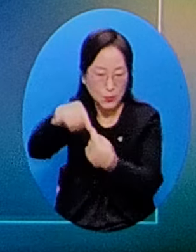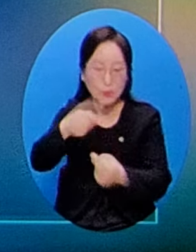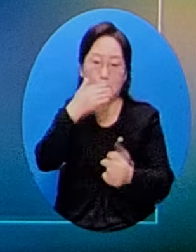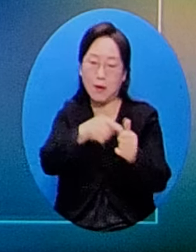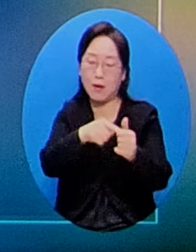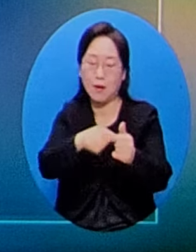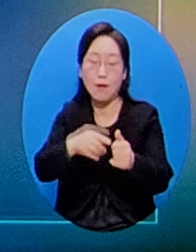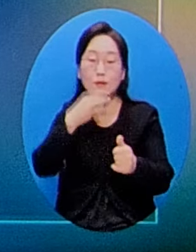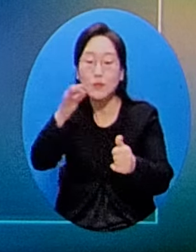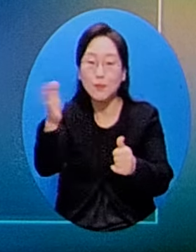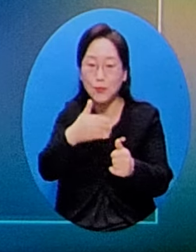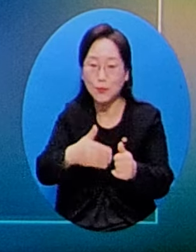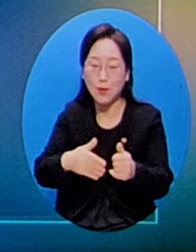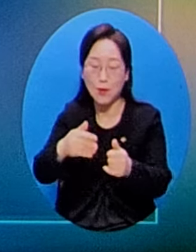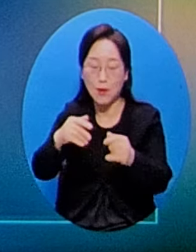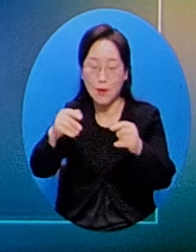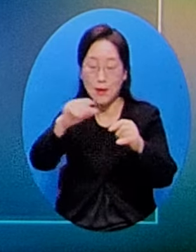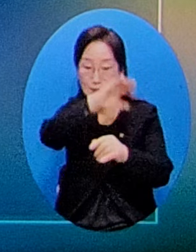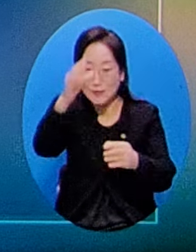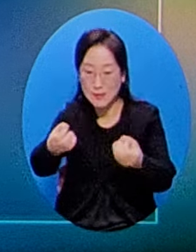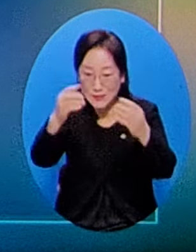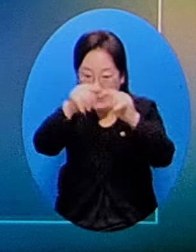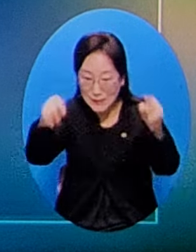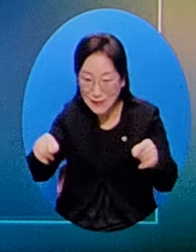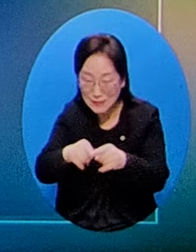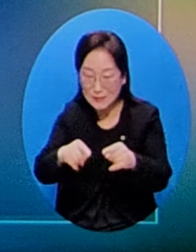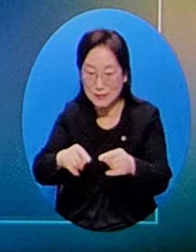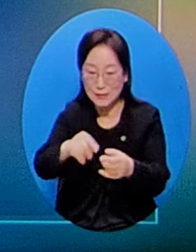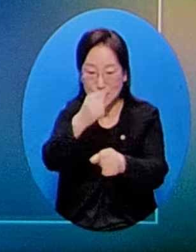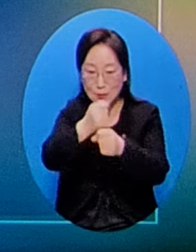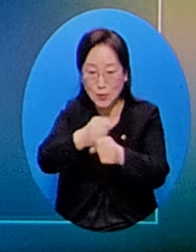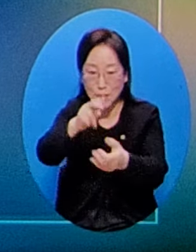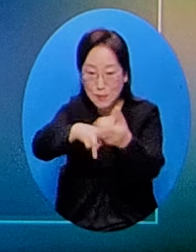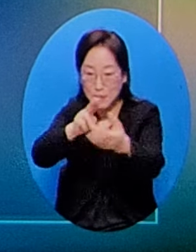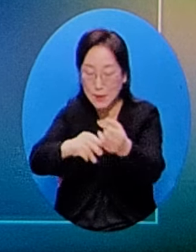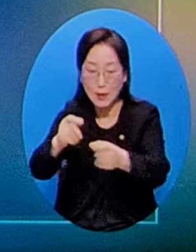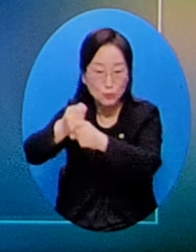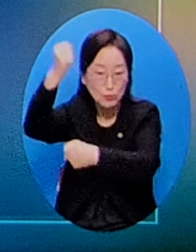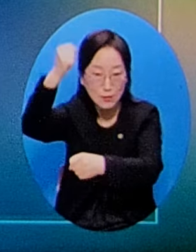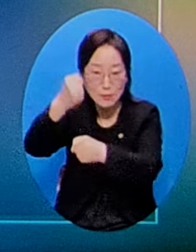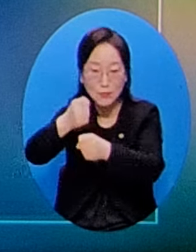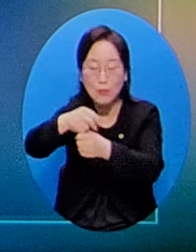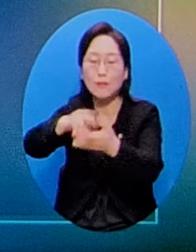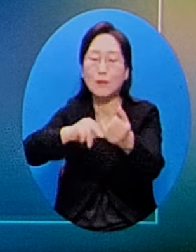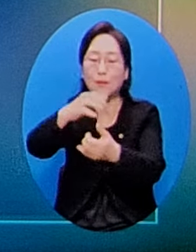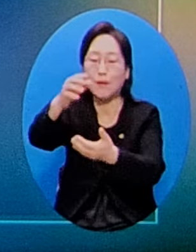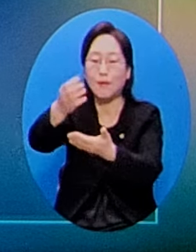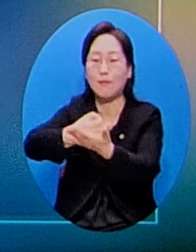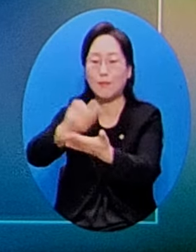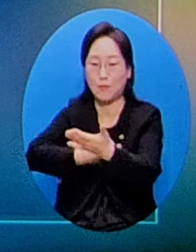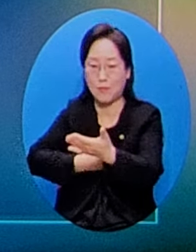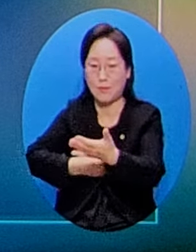팔고 우산등을 팔아서 용돈을 마련했고 그리고 그가 대학을 가게 될 때도